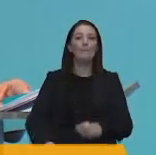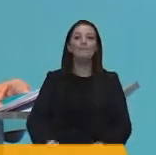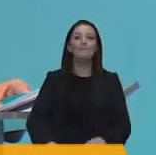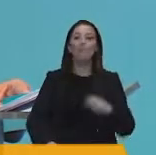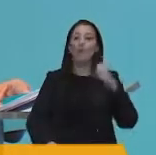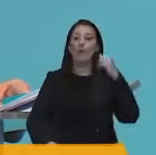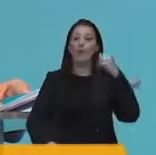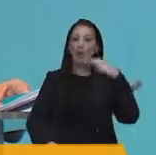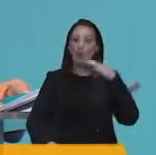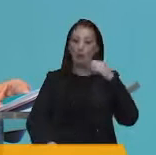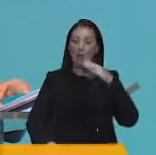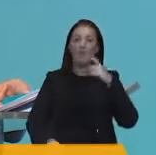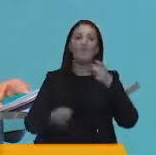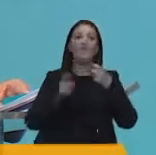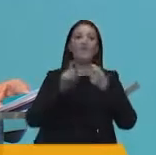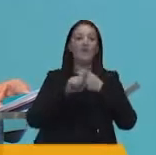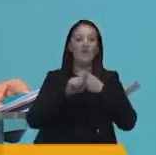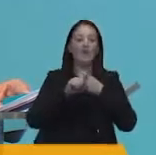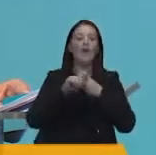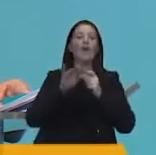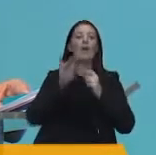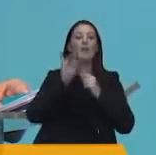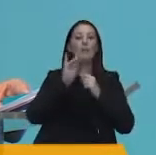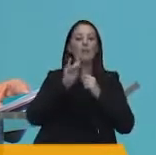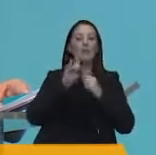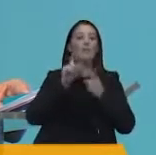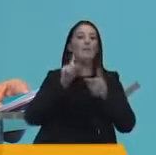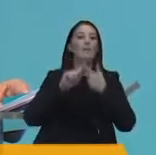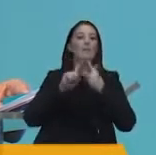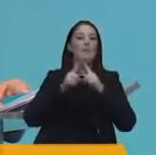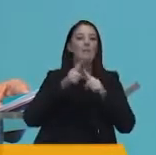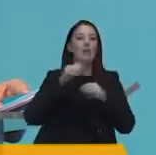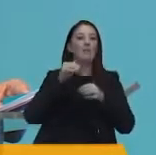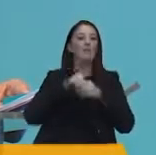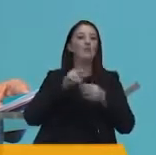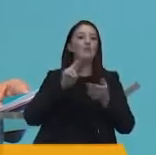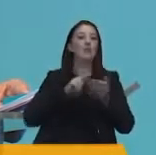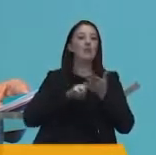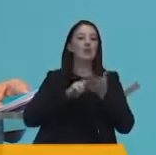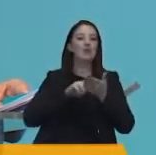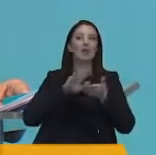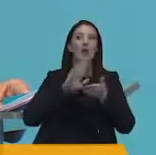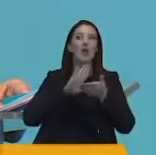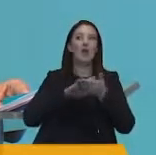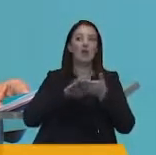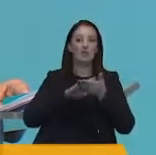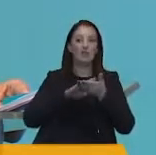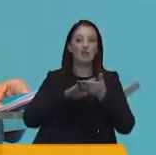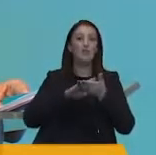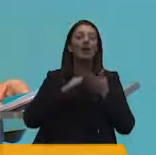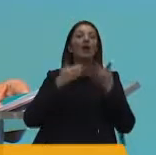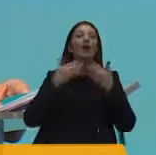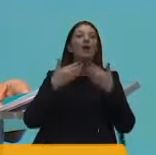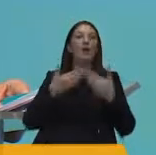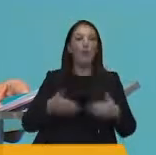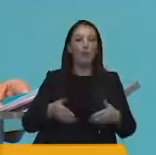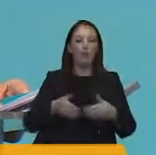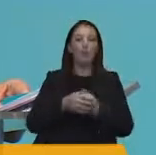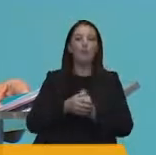AK Partili ve Milliyetçi Hareket Partili meclis üyesi arkadaşlarımızın kabul.